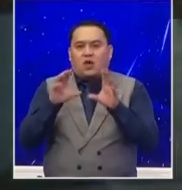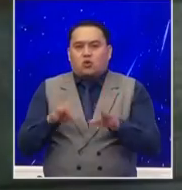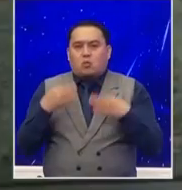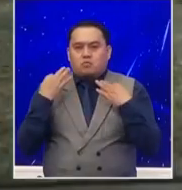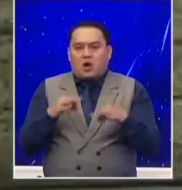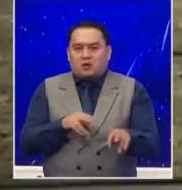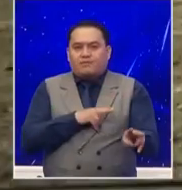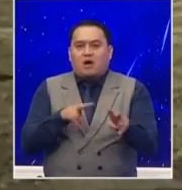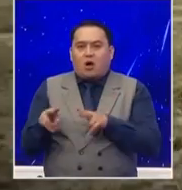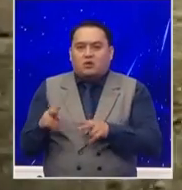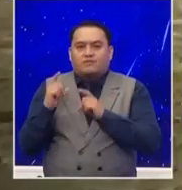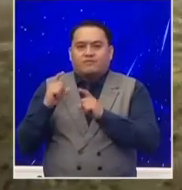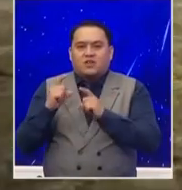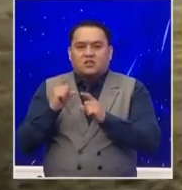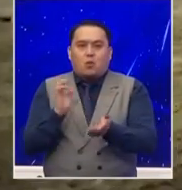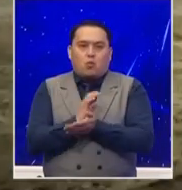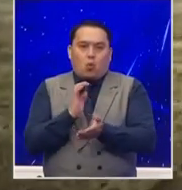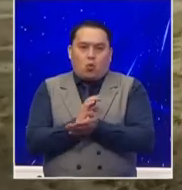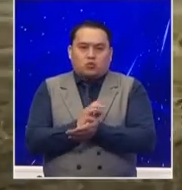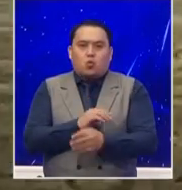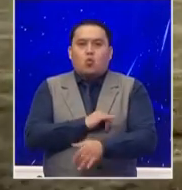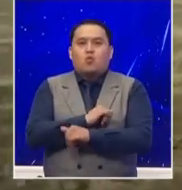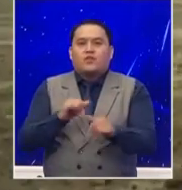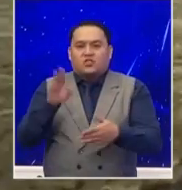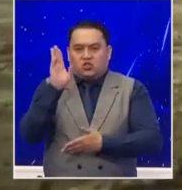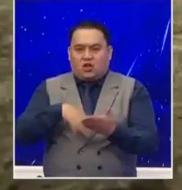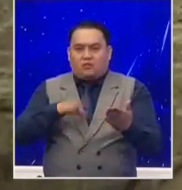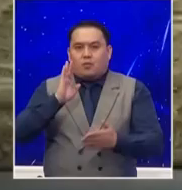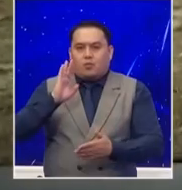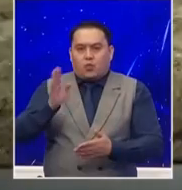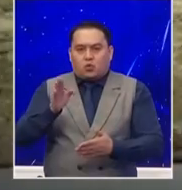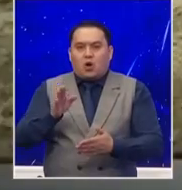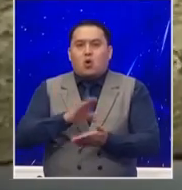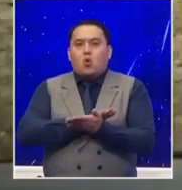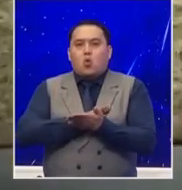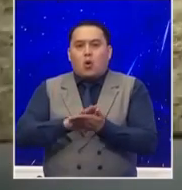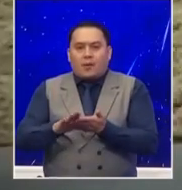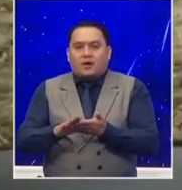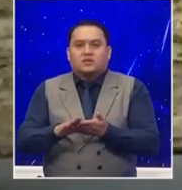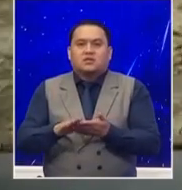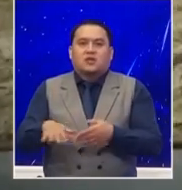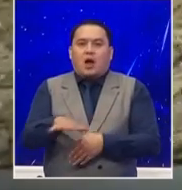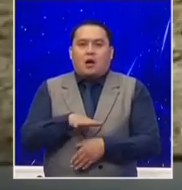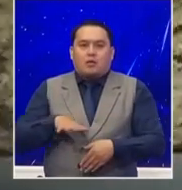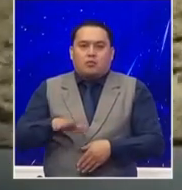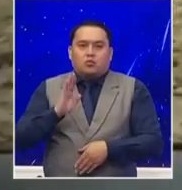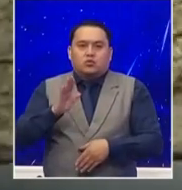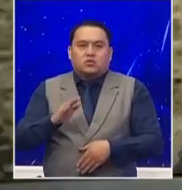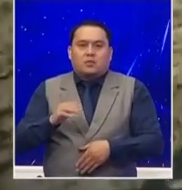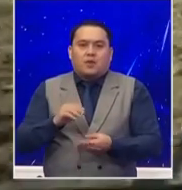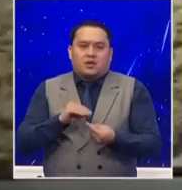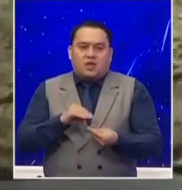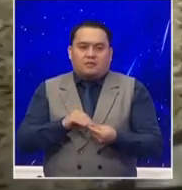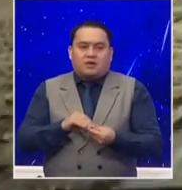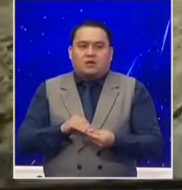Он позволит контролировать вывоз мусора, а также в несколько раз увеличить штрафные санкции. Пока же убирать в заповедной зоне будут по старинке,